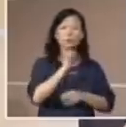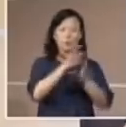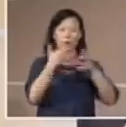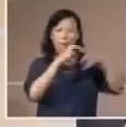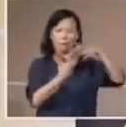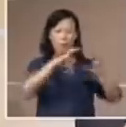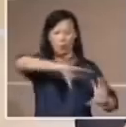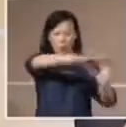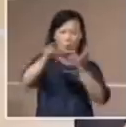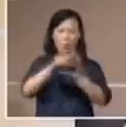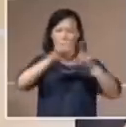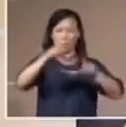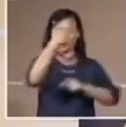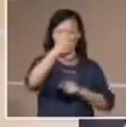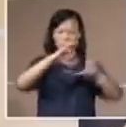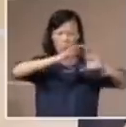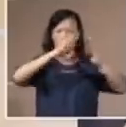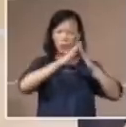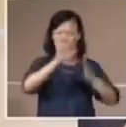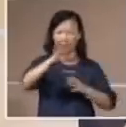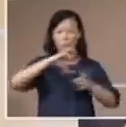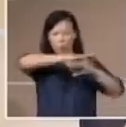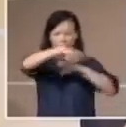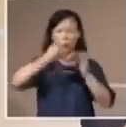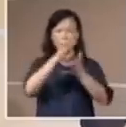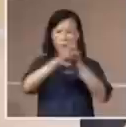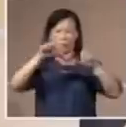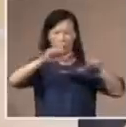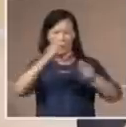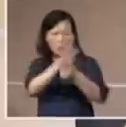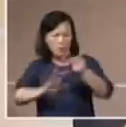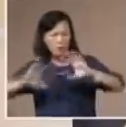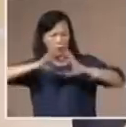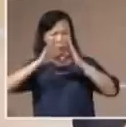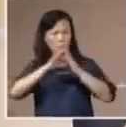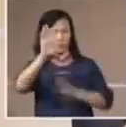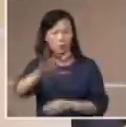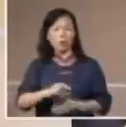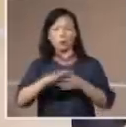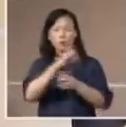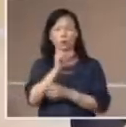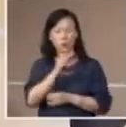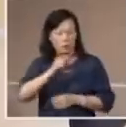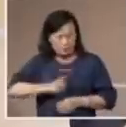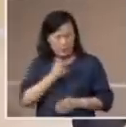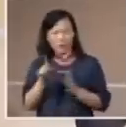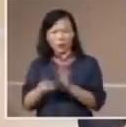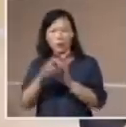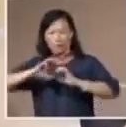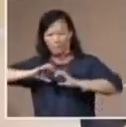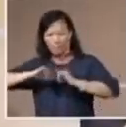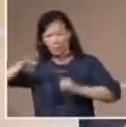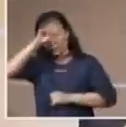国是世界上上强上大的国家，老实讲嘛，即嘛世界上有影响的国家呢。坦白讲，我一直感觉讲，咱民主